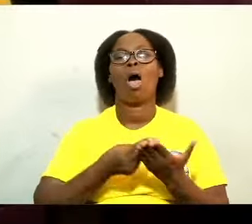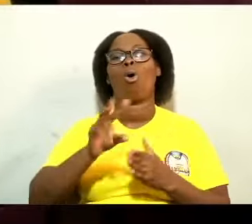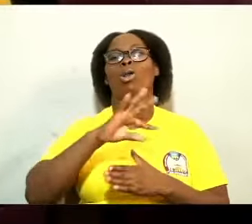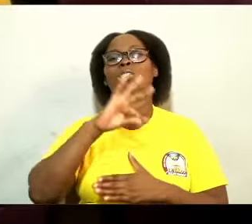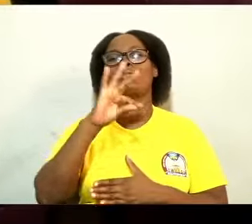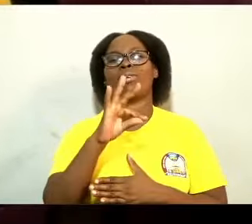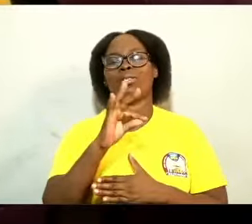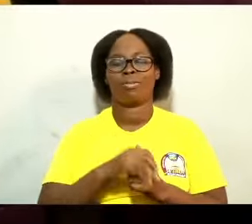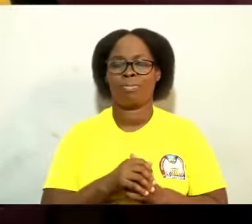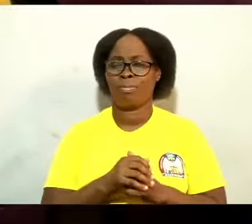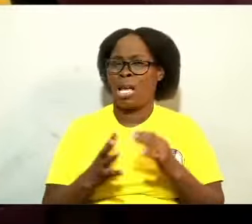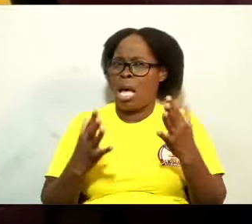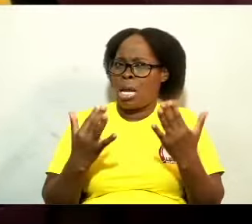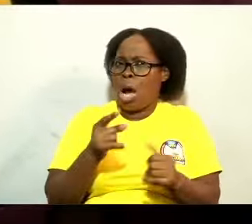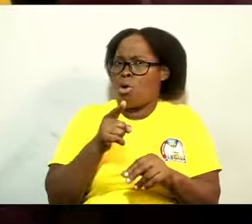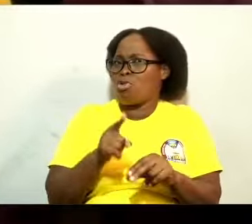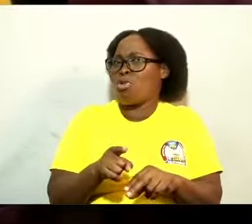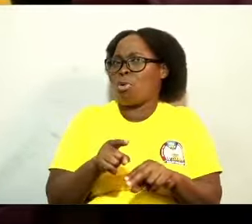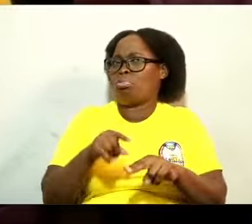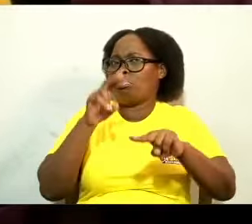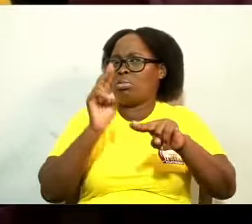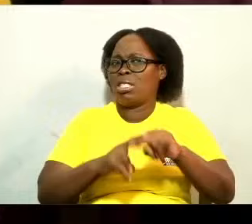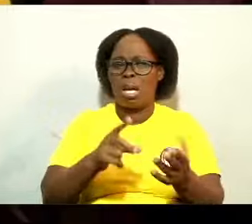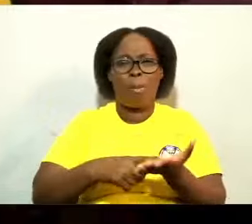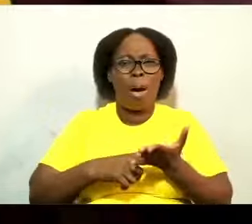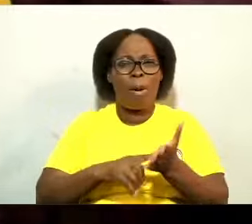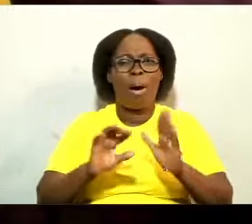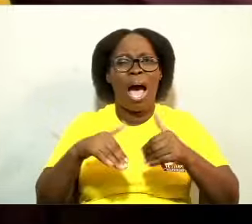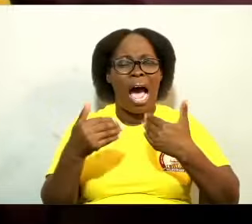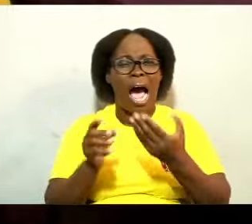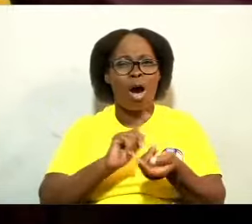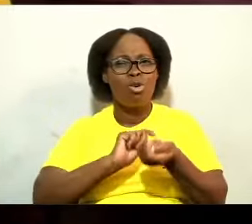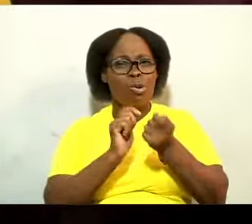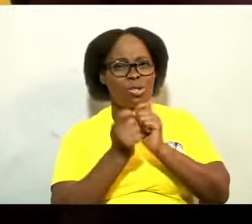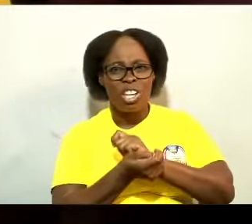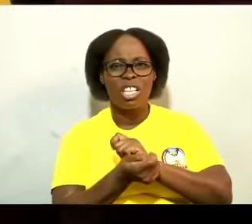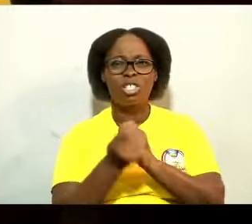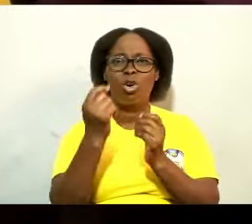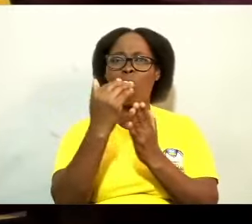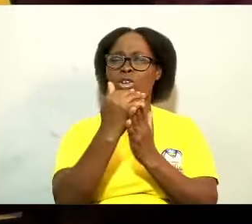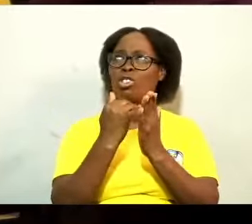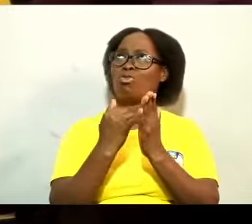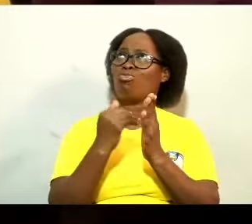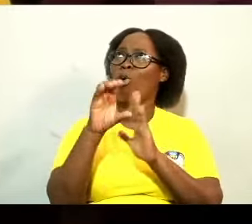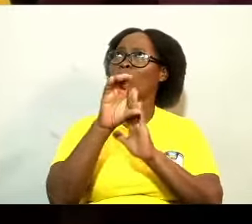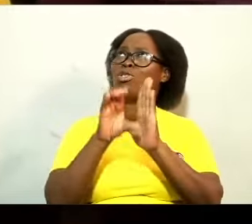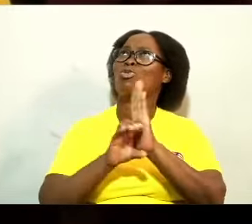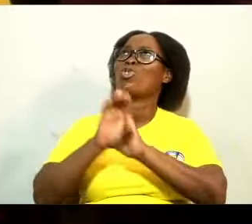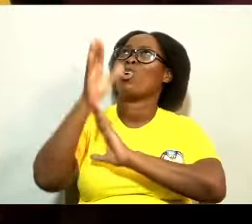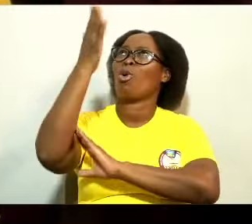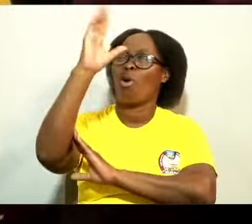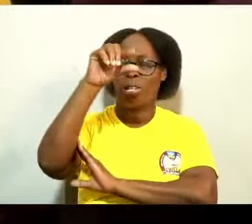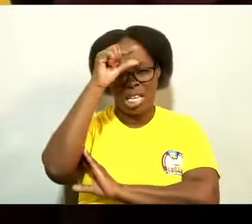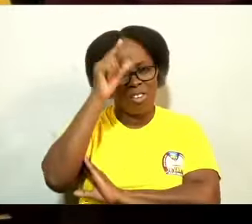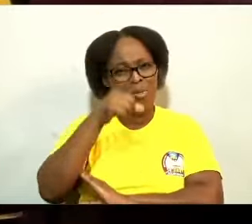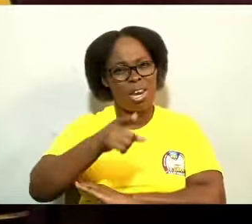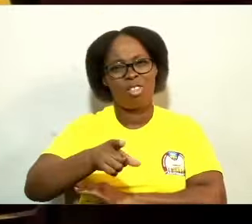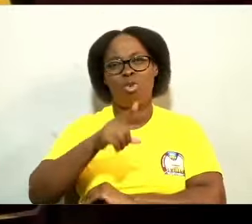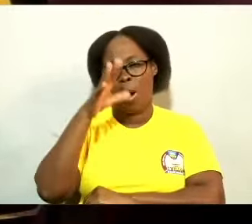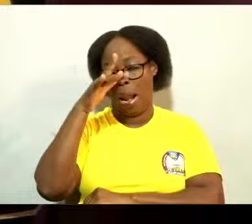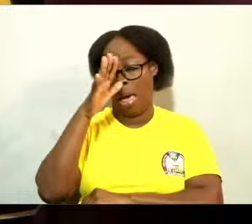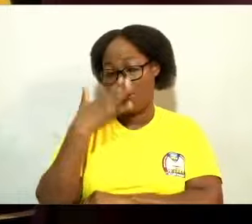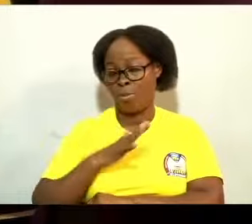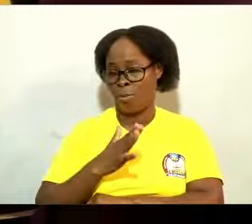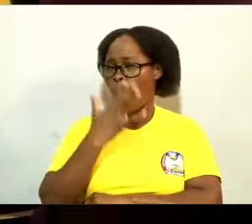Mtakatifu. Sasa unakaaje kikao cha kubadili katiba ya serikali ya Mungu na unawadanganya watu?